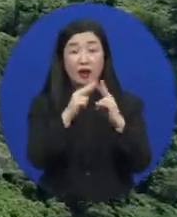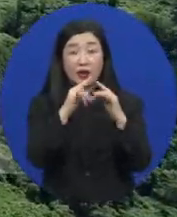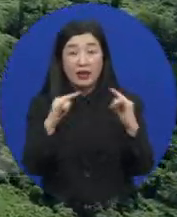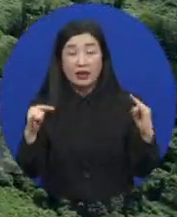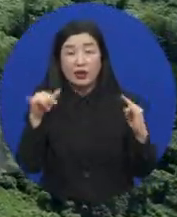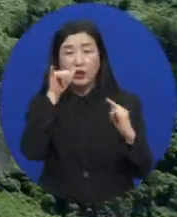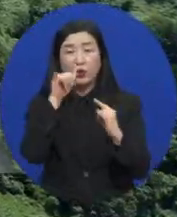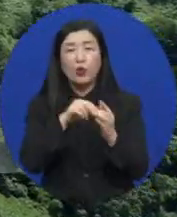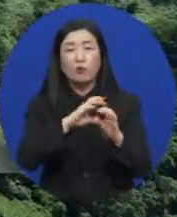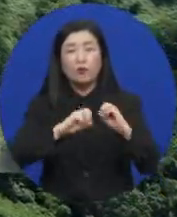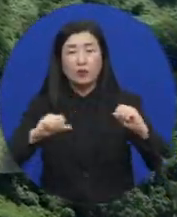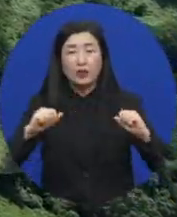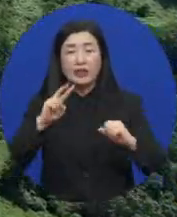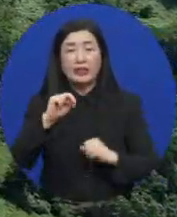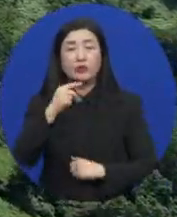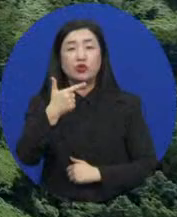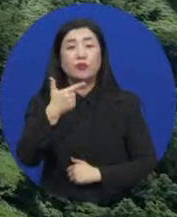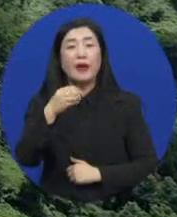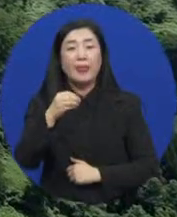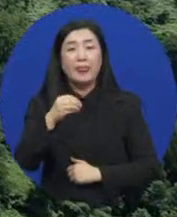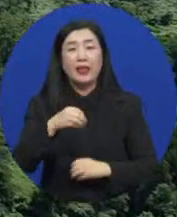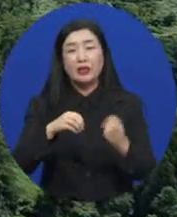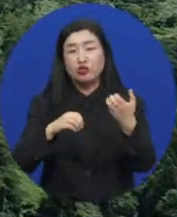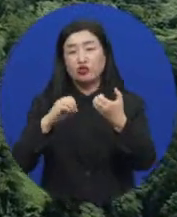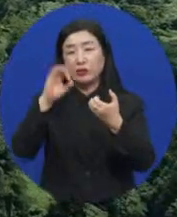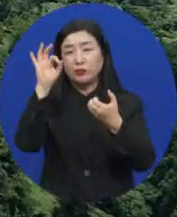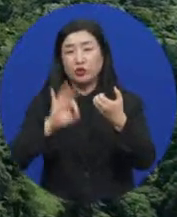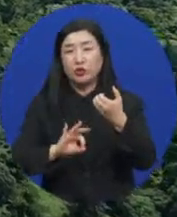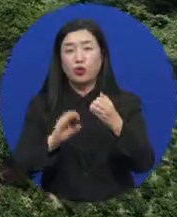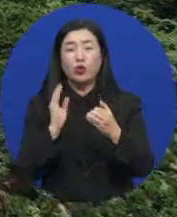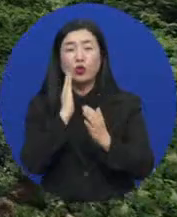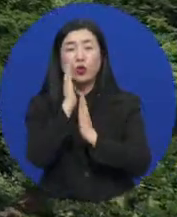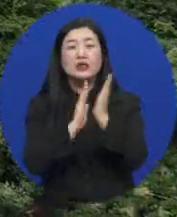전체 부지 26만 제곱미터 가운데 90%는 녹지를 보존한다는 계획입니다